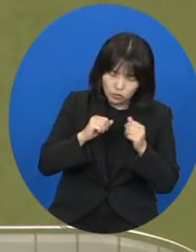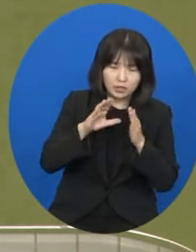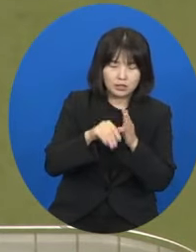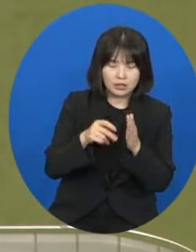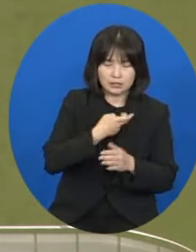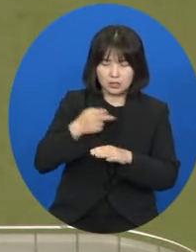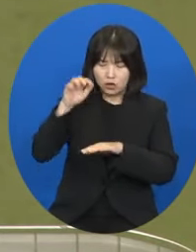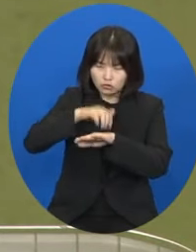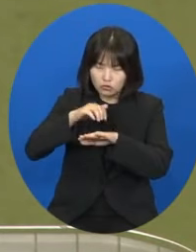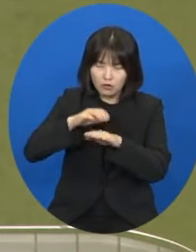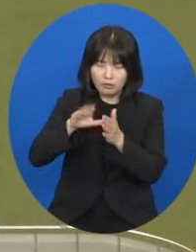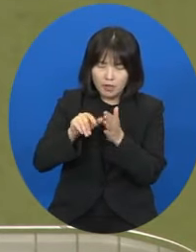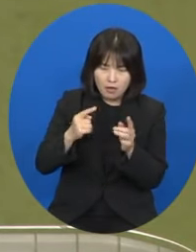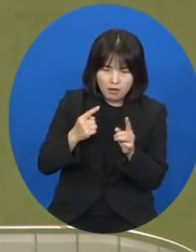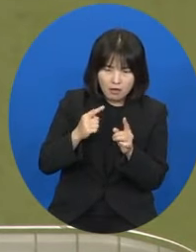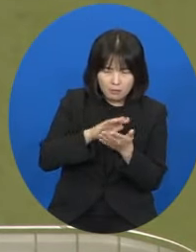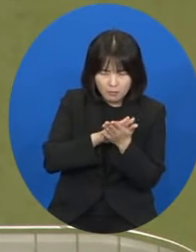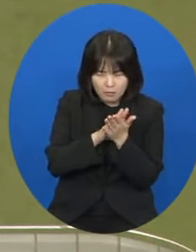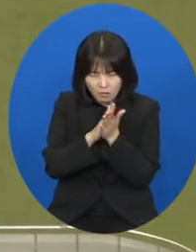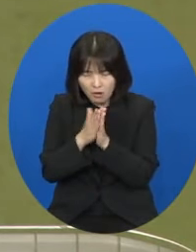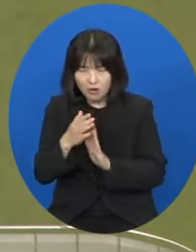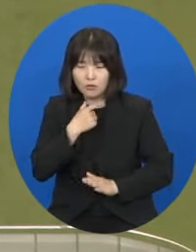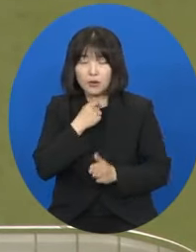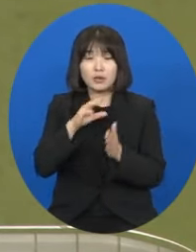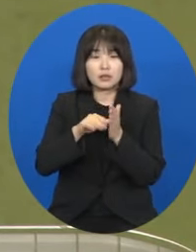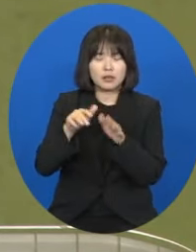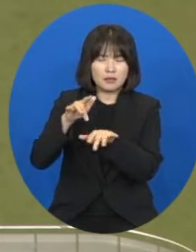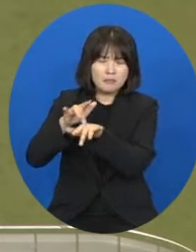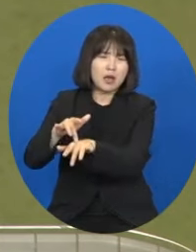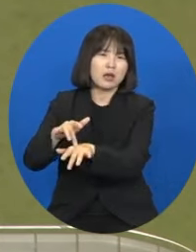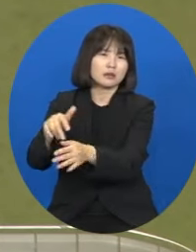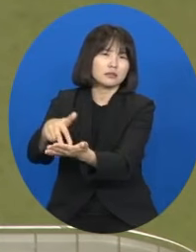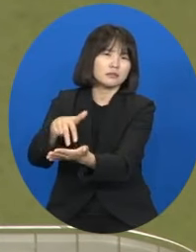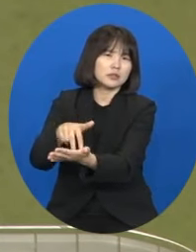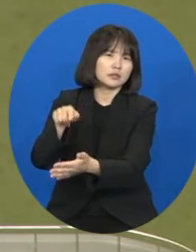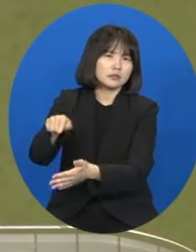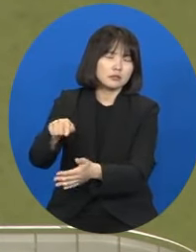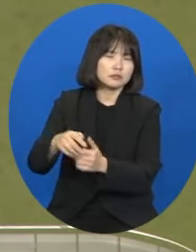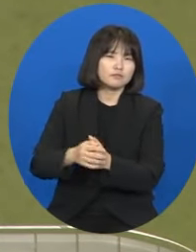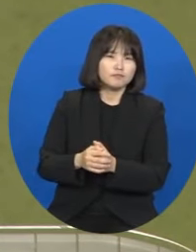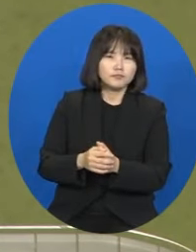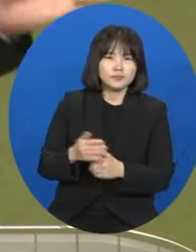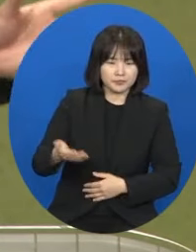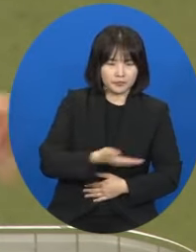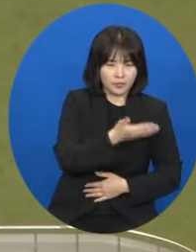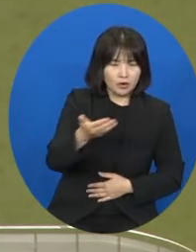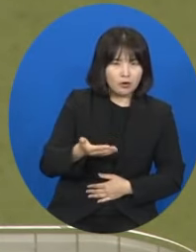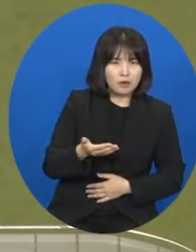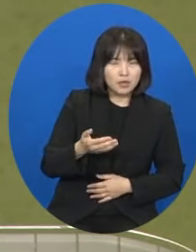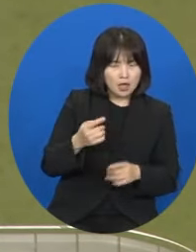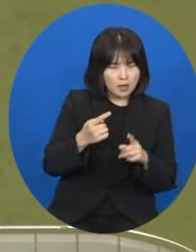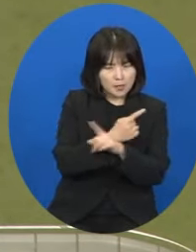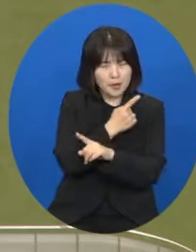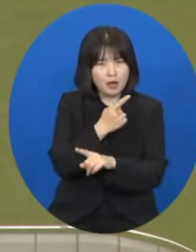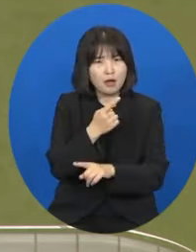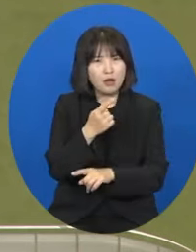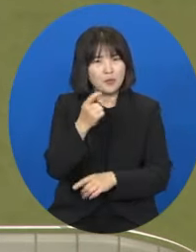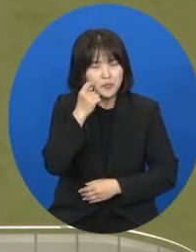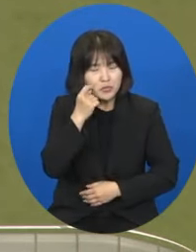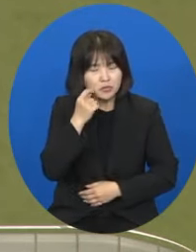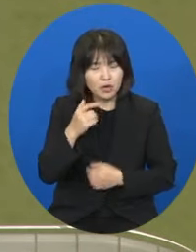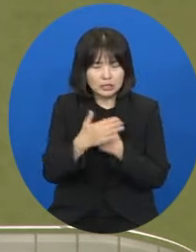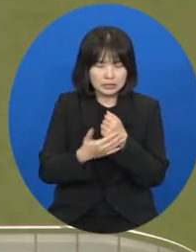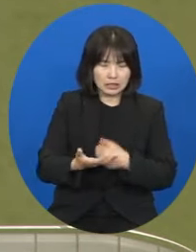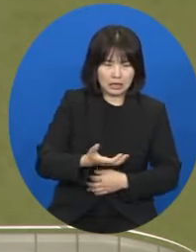제자훈련을 통해서 뭔가 좀 변화를 일으키고자 할 때에 마귀는 어떻게 해서든지 여러분들이 그 자리에 가지 못하도록 또한 은혜를